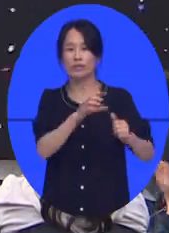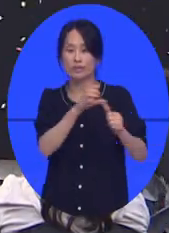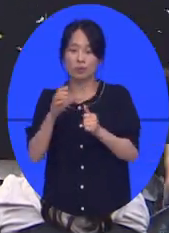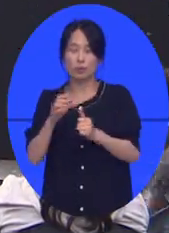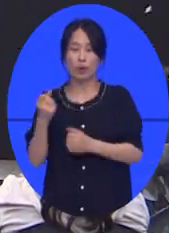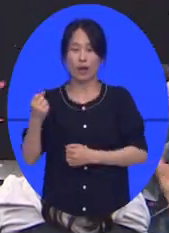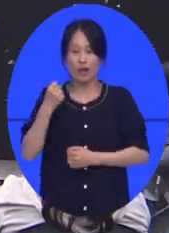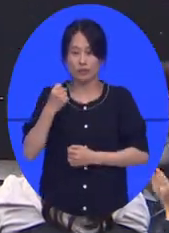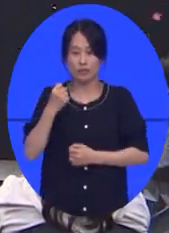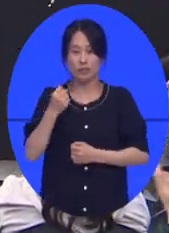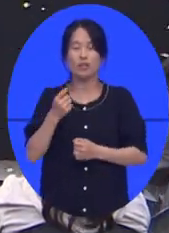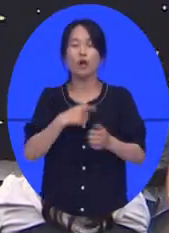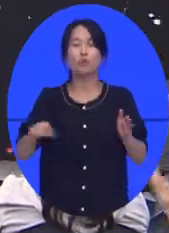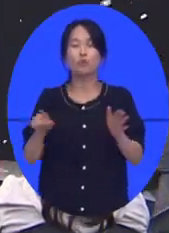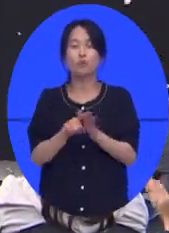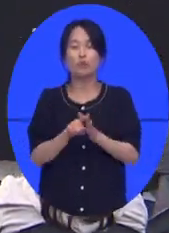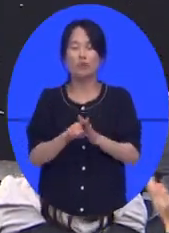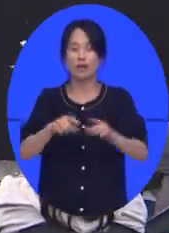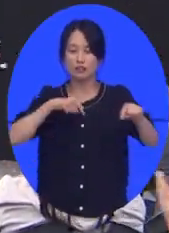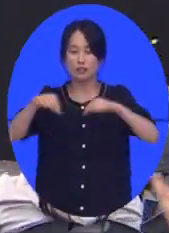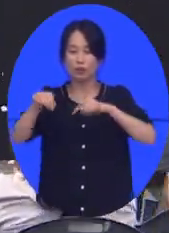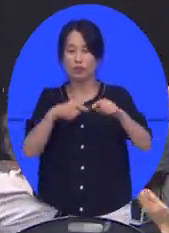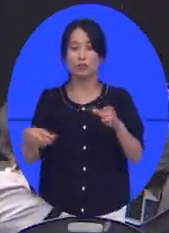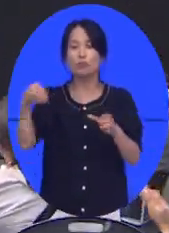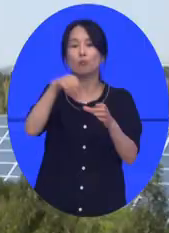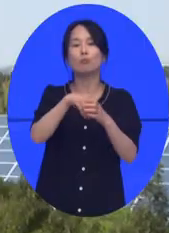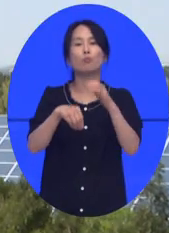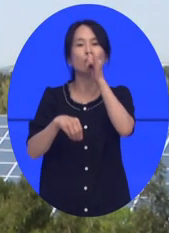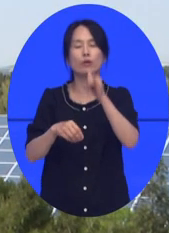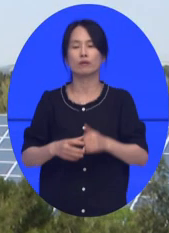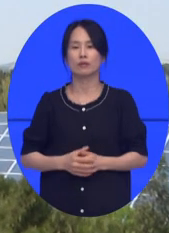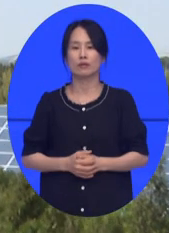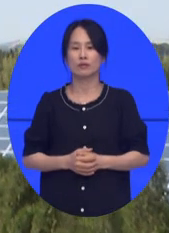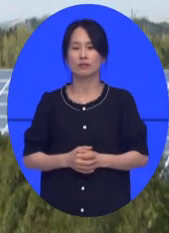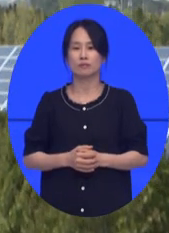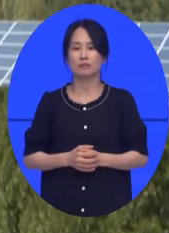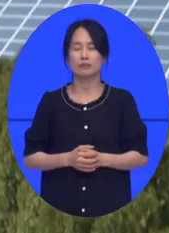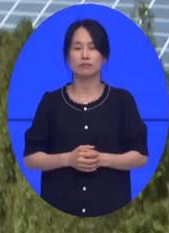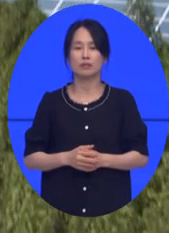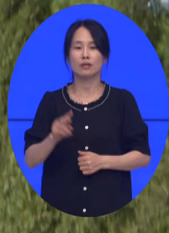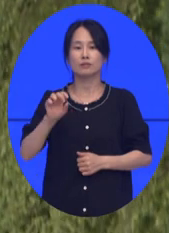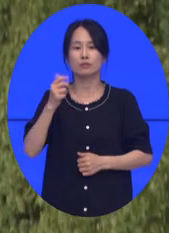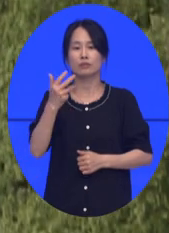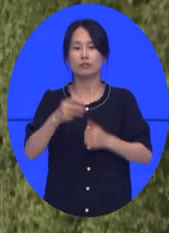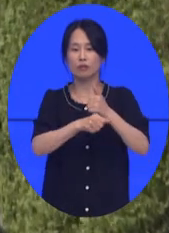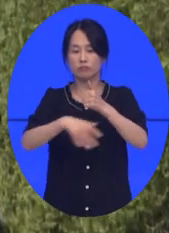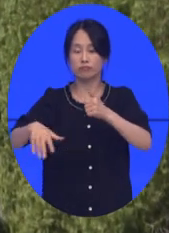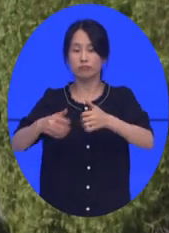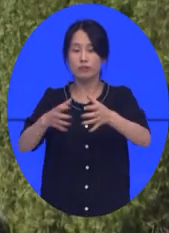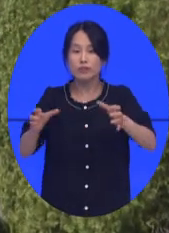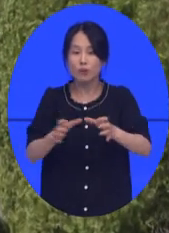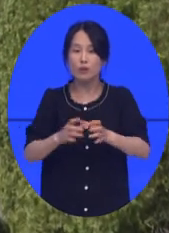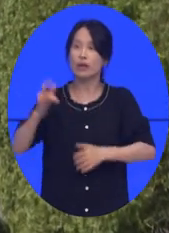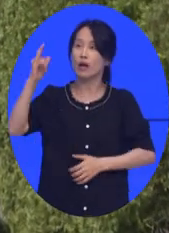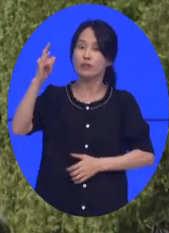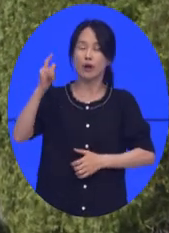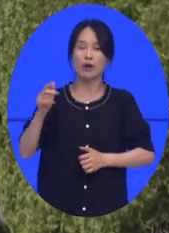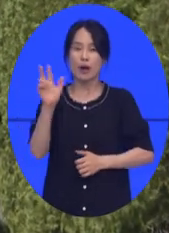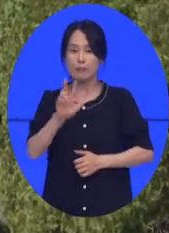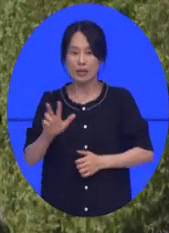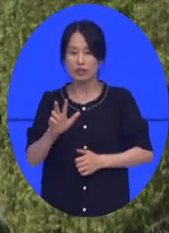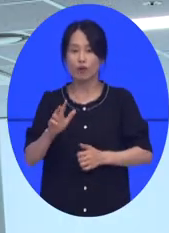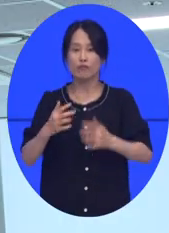담은 아리백 정책도 선도적이라는 평가를 받습니다. 도내 28개 산업기관 전체에 태양광 발전 설비를